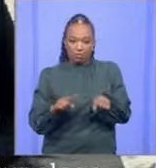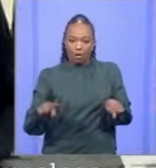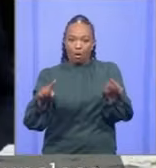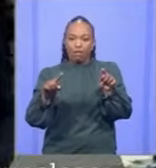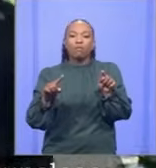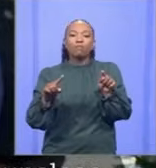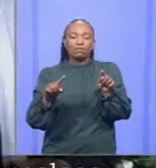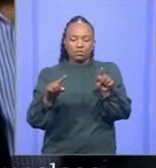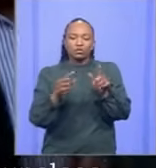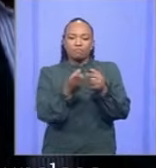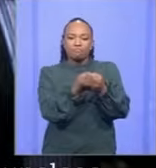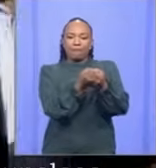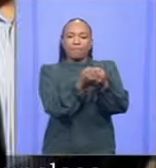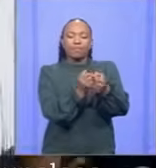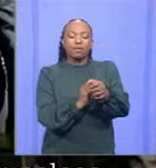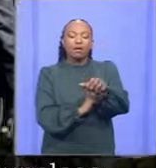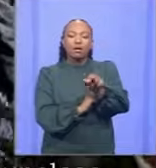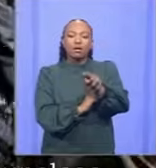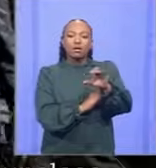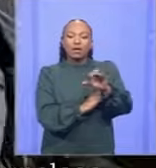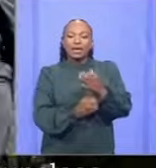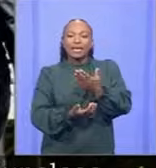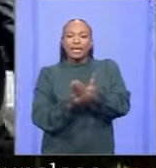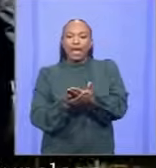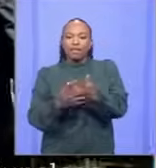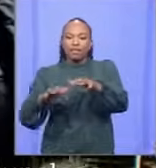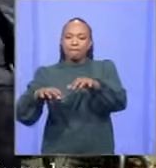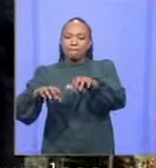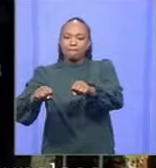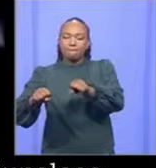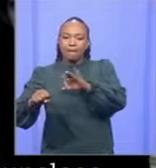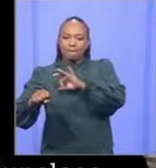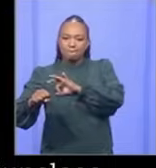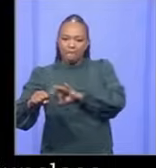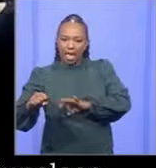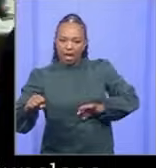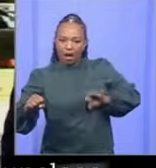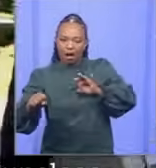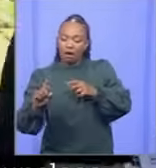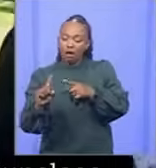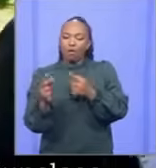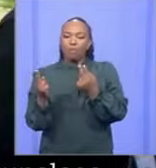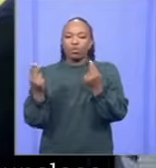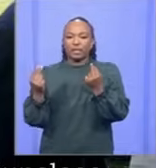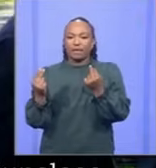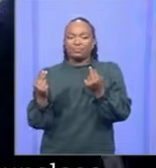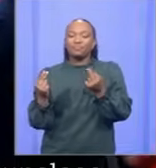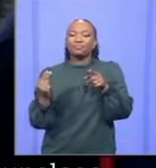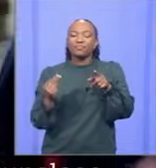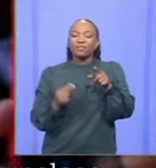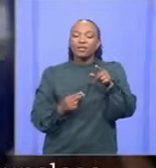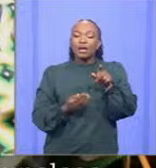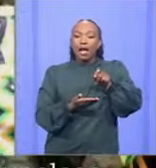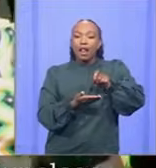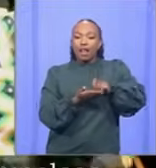ba lekoko la ANC go ka okama maemo a mmeyara o montšhwa. Mokwaledi kakaretso wa lekoko Fikile